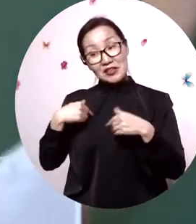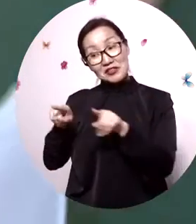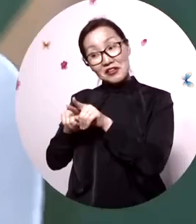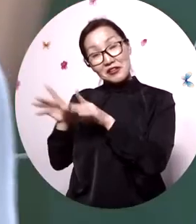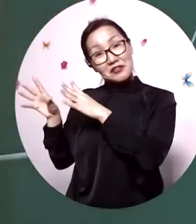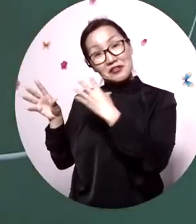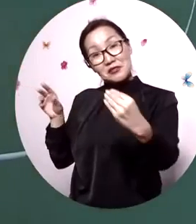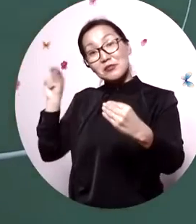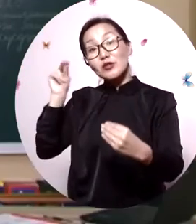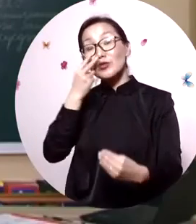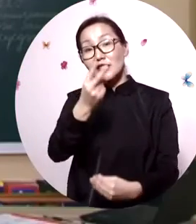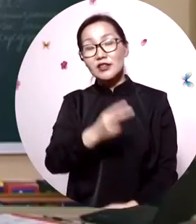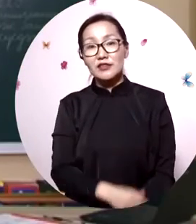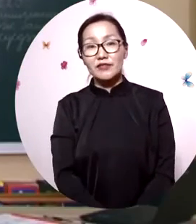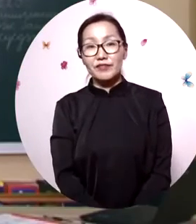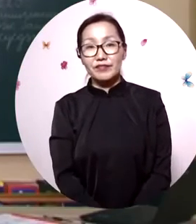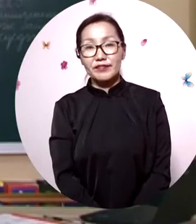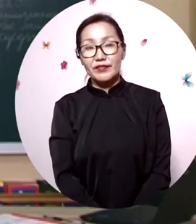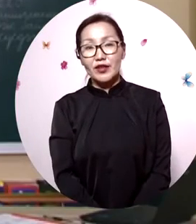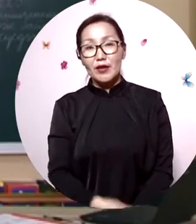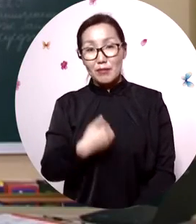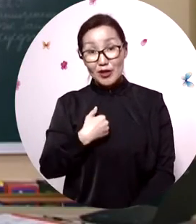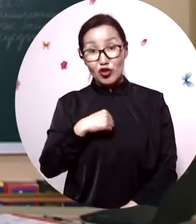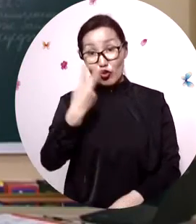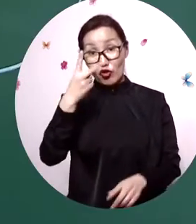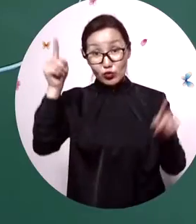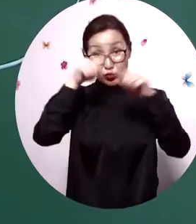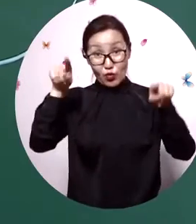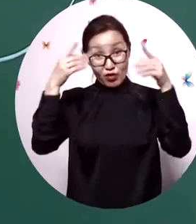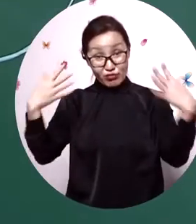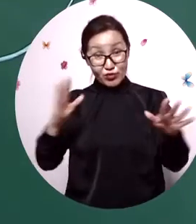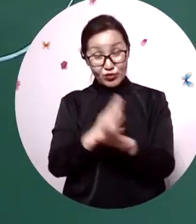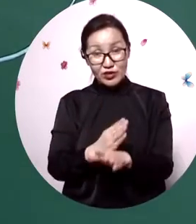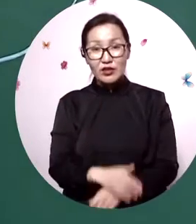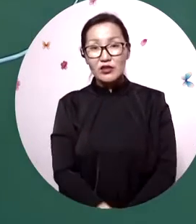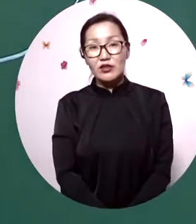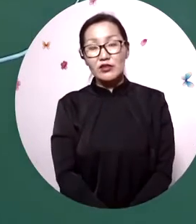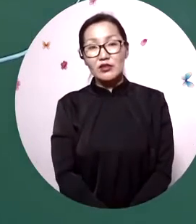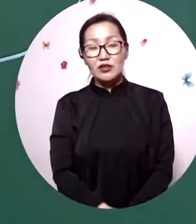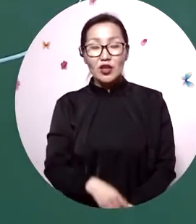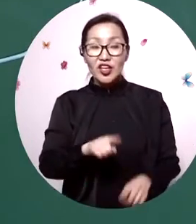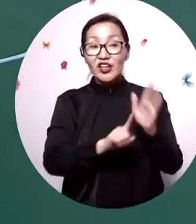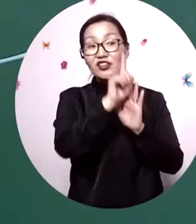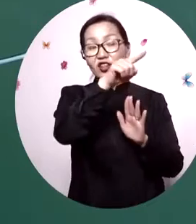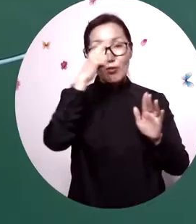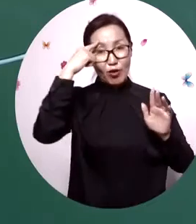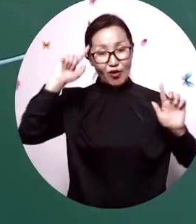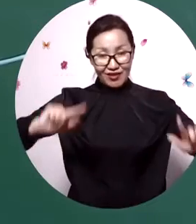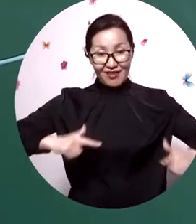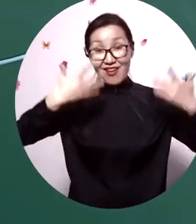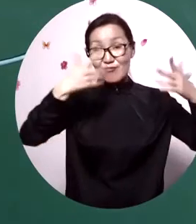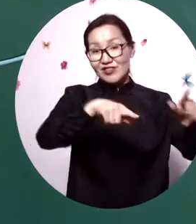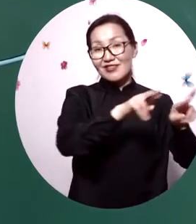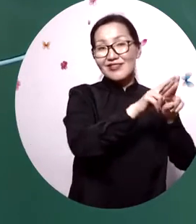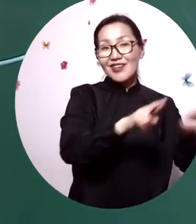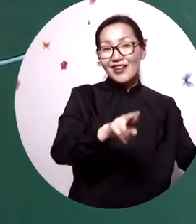бодоод ингээд дугуйгаа авчи. За багш нь хоёр дугуйгаа авчлаа. За хоёр дугуйн дээр эхнийх дээр зөмөрөө Монгол гайхамшиг ихийнхээ